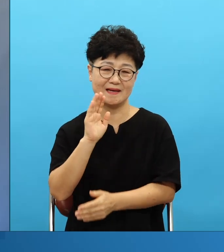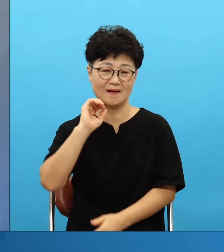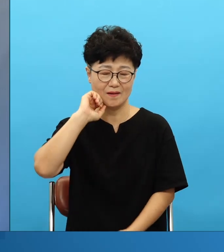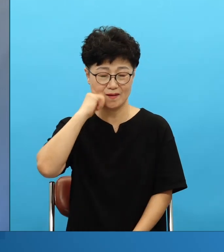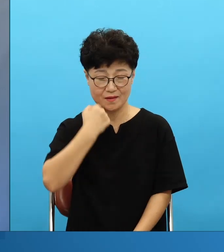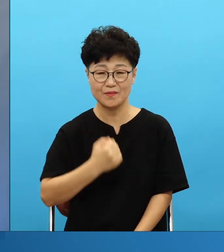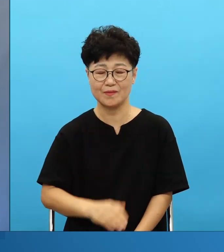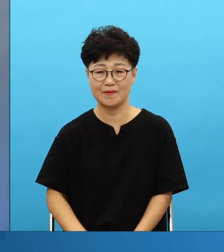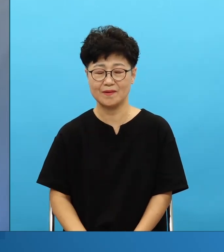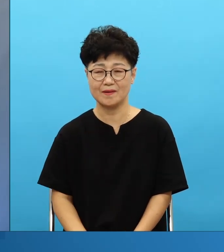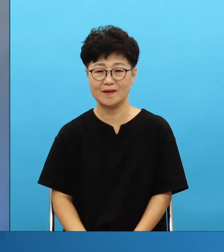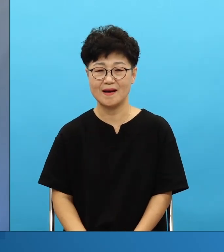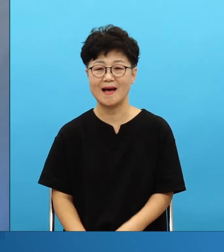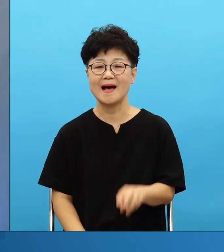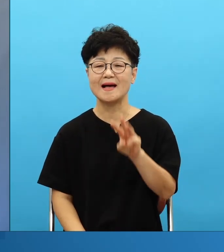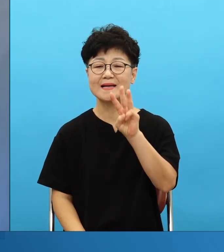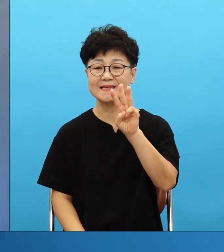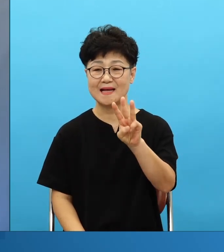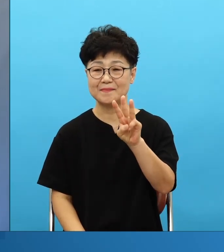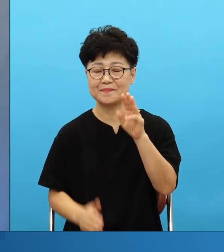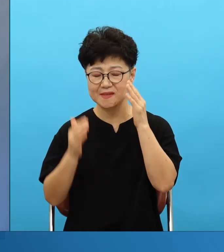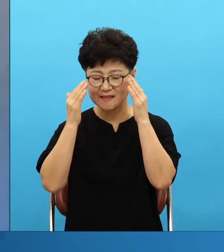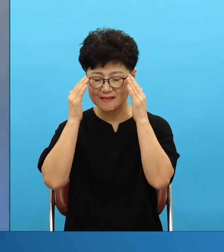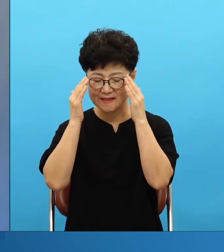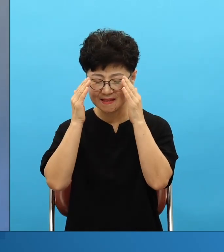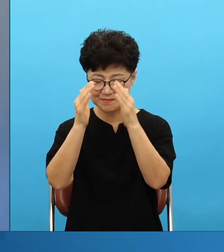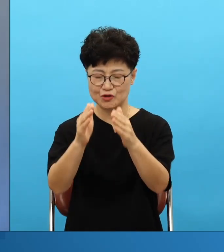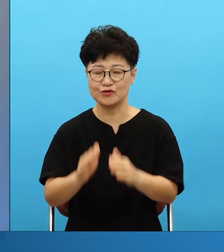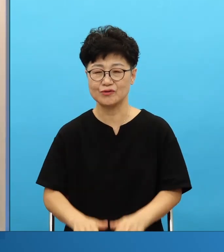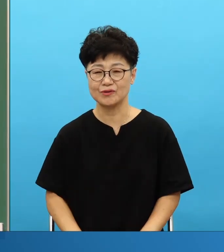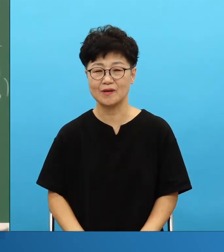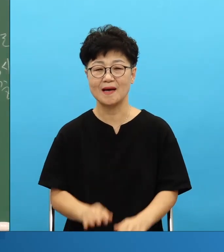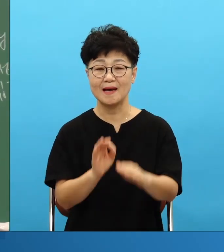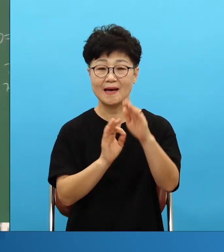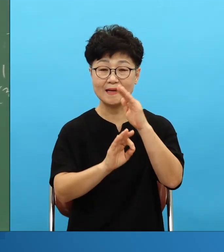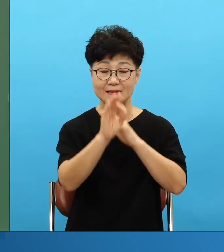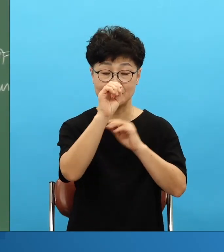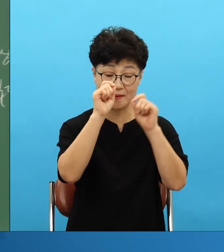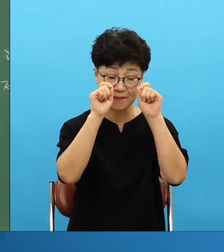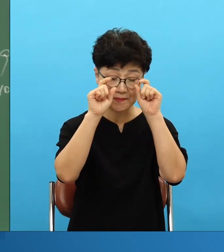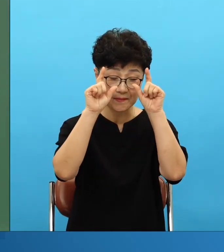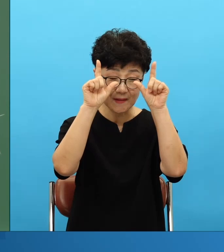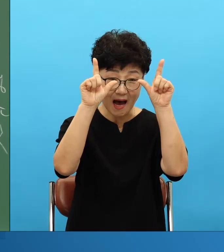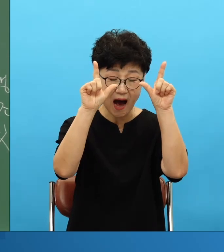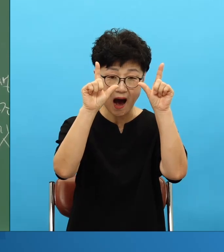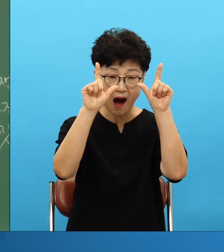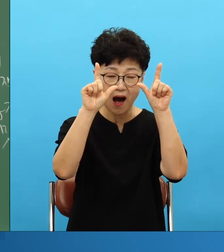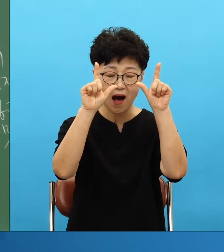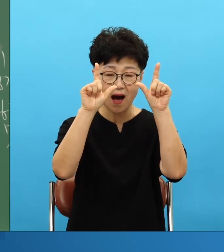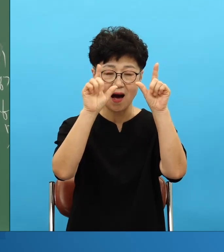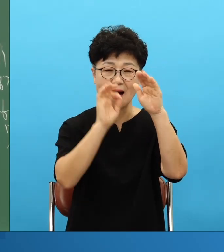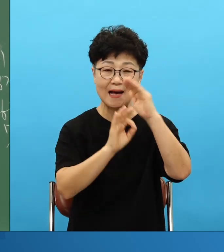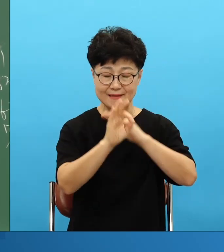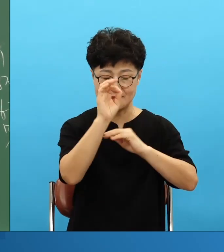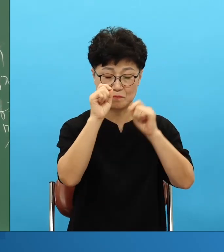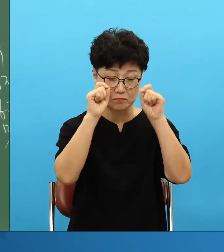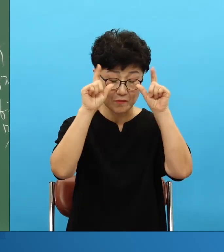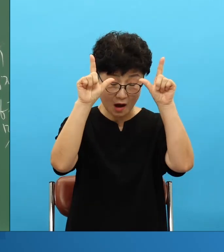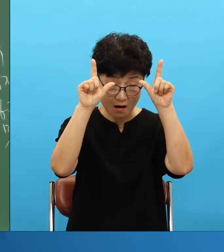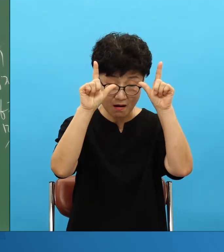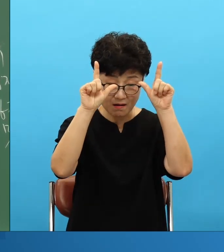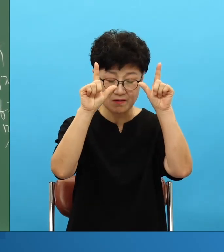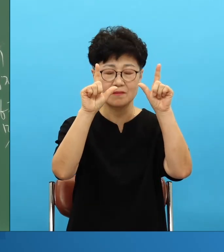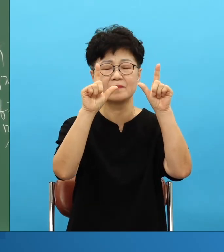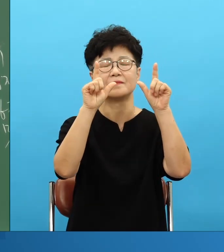그냥 삼집중하면 됩니다. Just do the 3 concentrations. 아침에 눈 뜨면 When you open your 그게 eyes in the morning, 아침이죠. that's the morning. 그냥 기도하면 돼요.